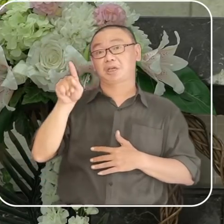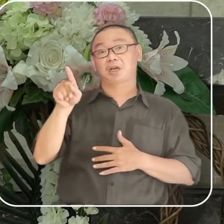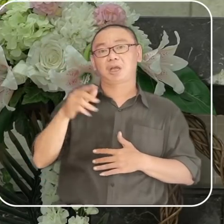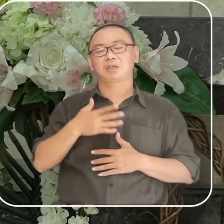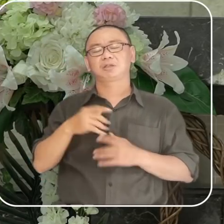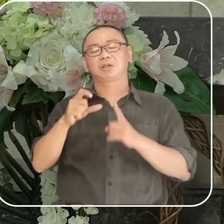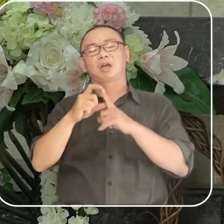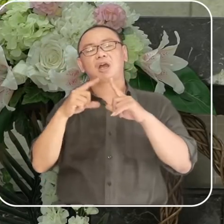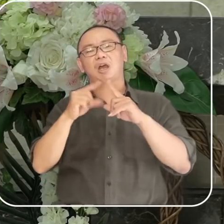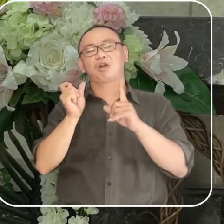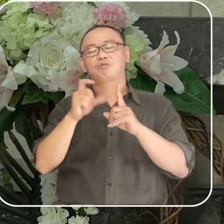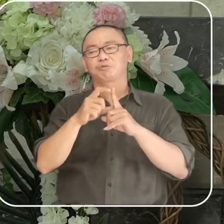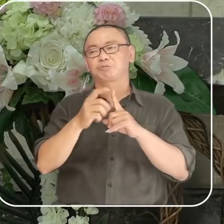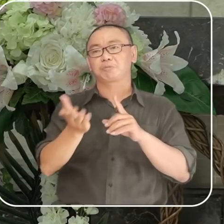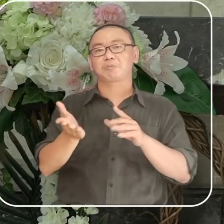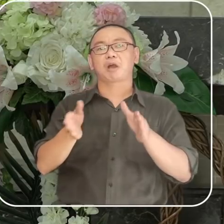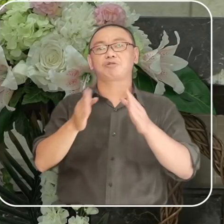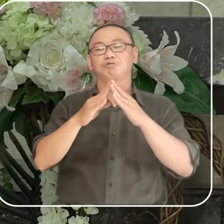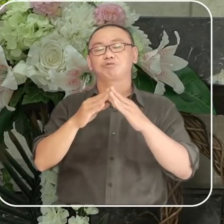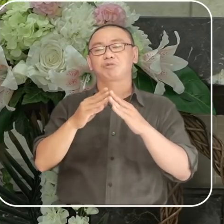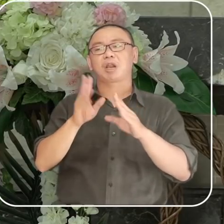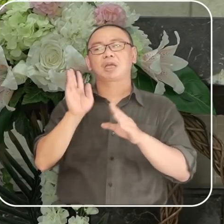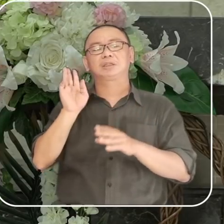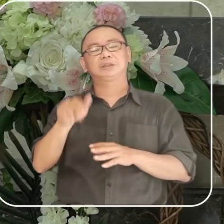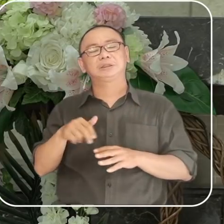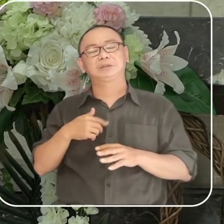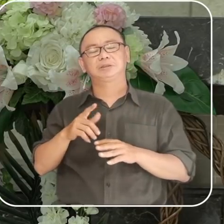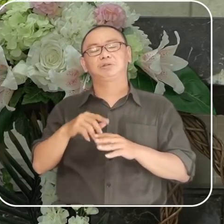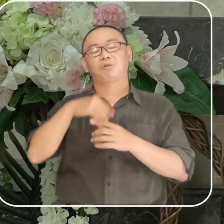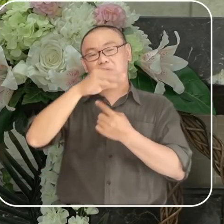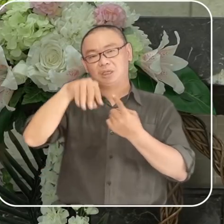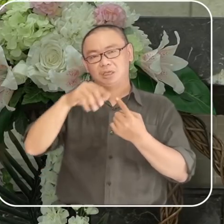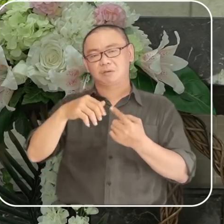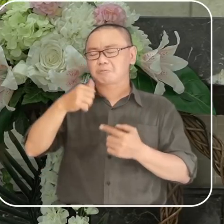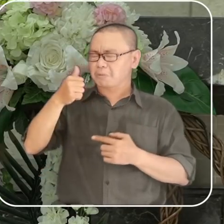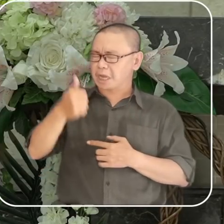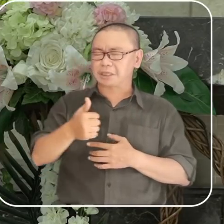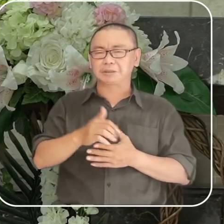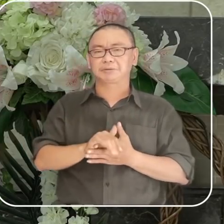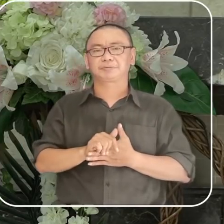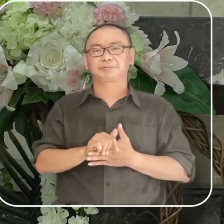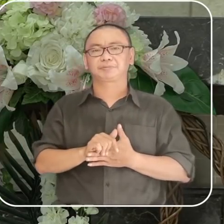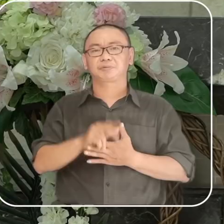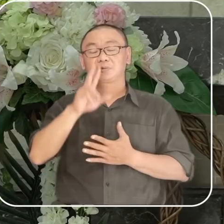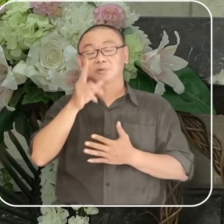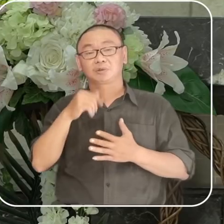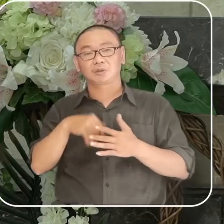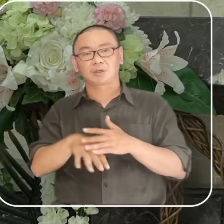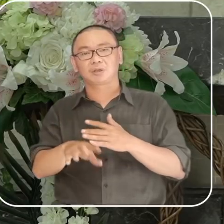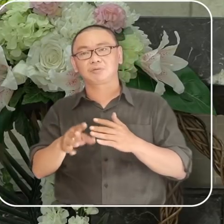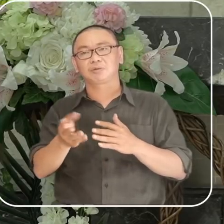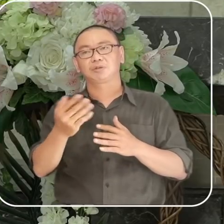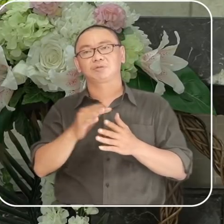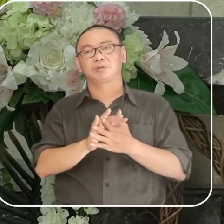Daud membangun kembali keluarganya dengan baik. Saudara, oleh karena itu hidup Daud